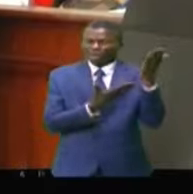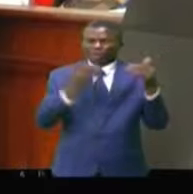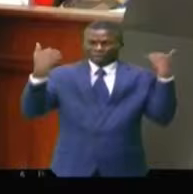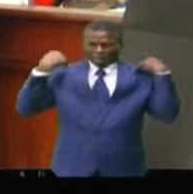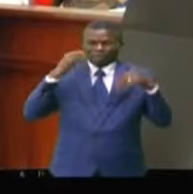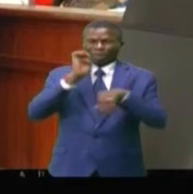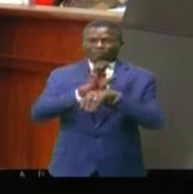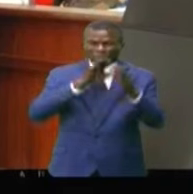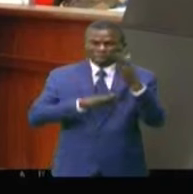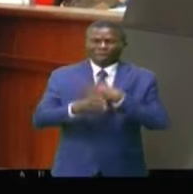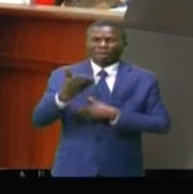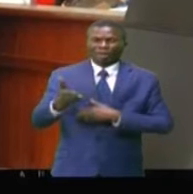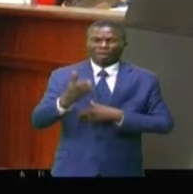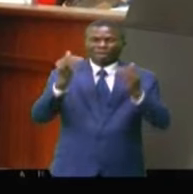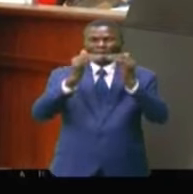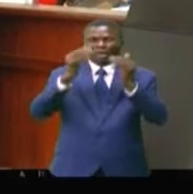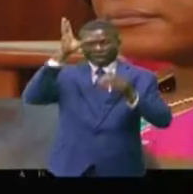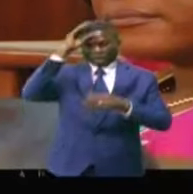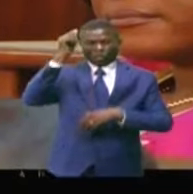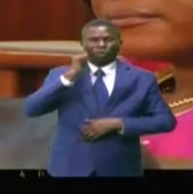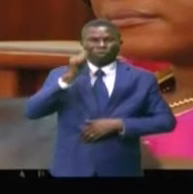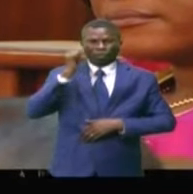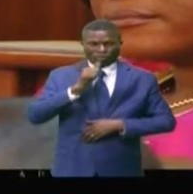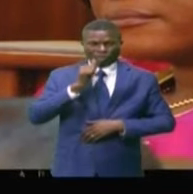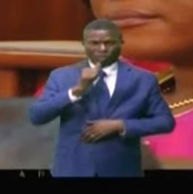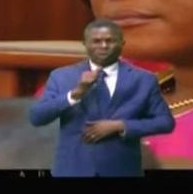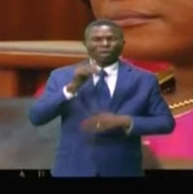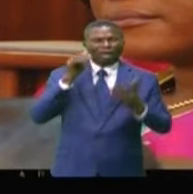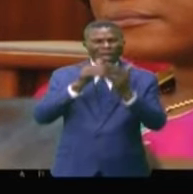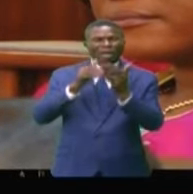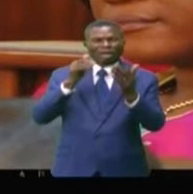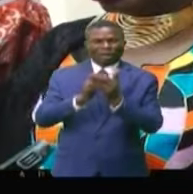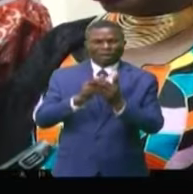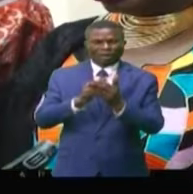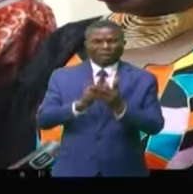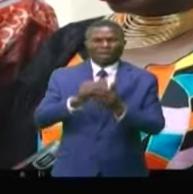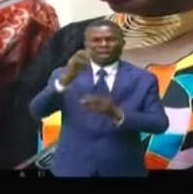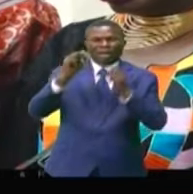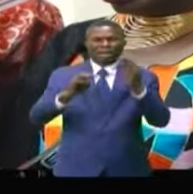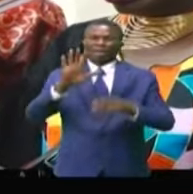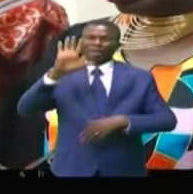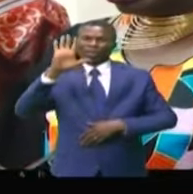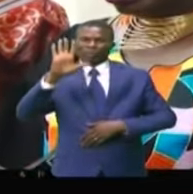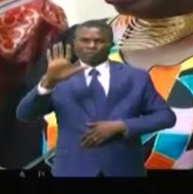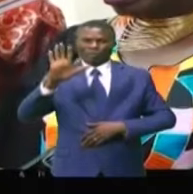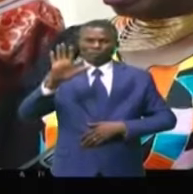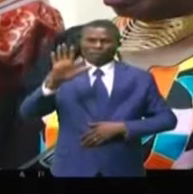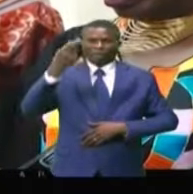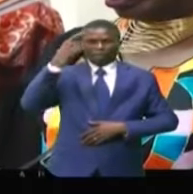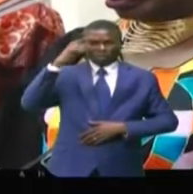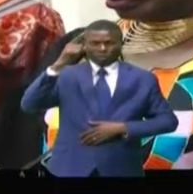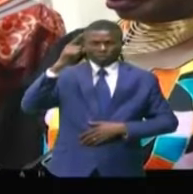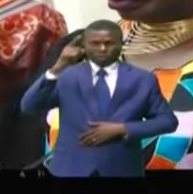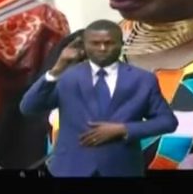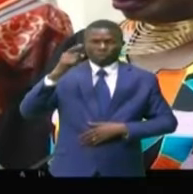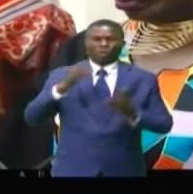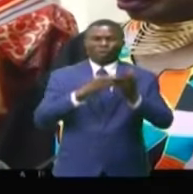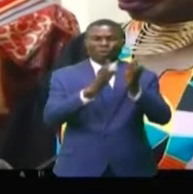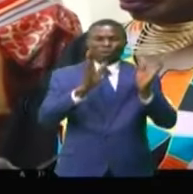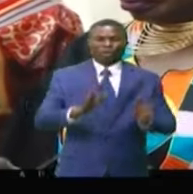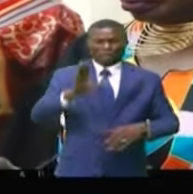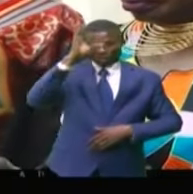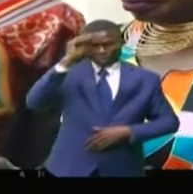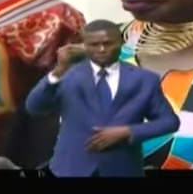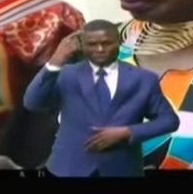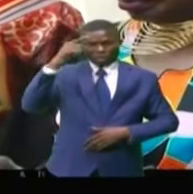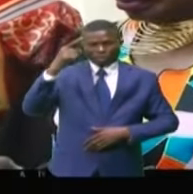là-dedans. Parce que la masculinité positive, on veut vraiment atteindre ces 5 niveaux de leader d'hommes pour